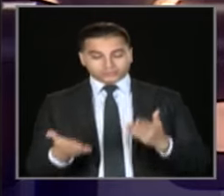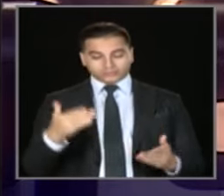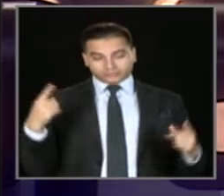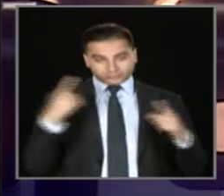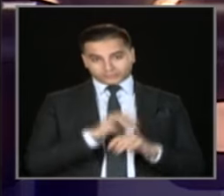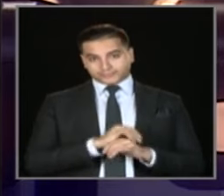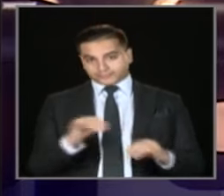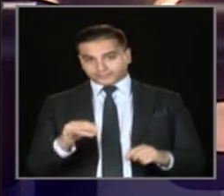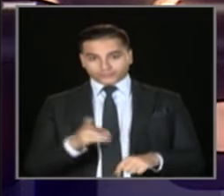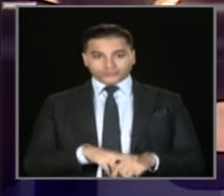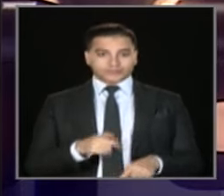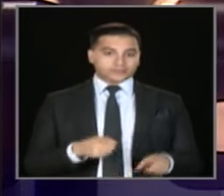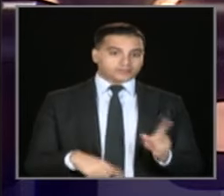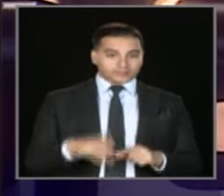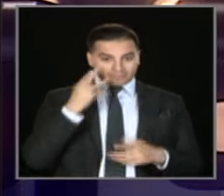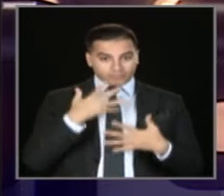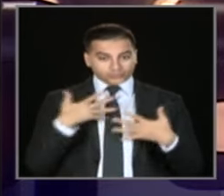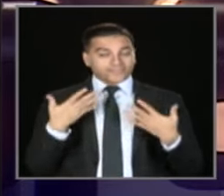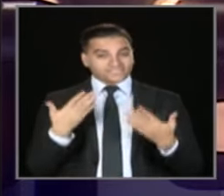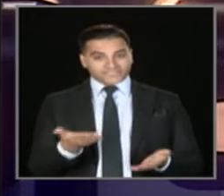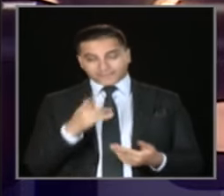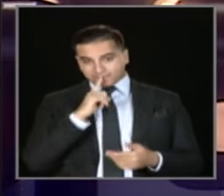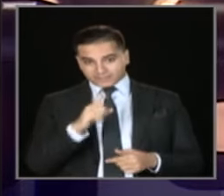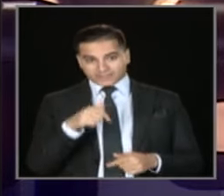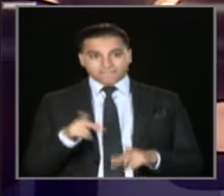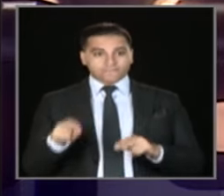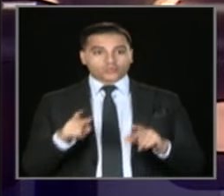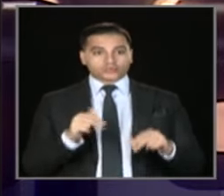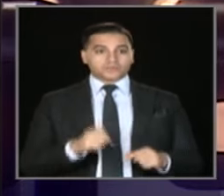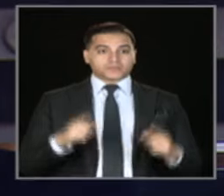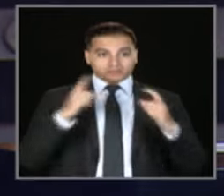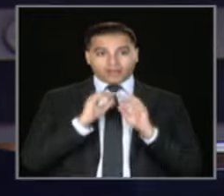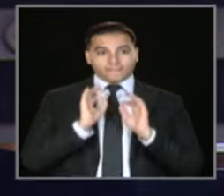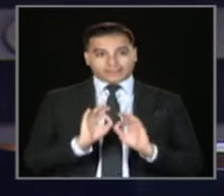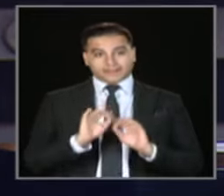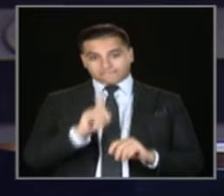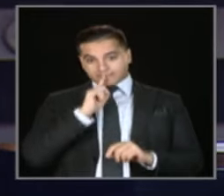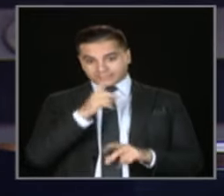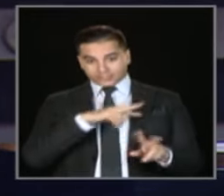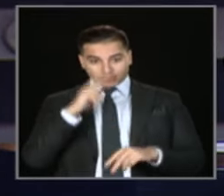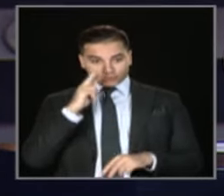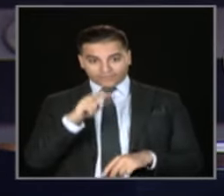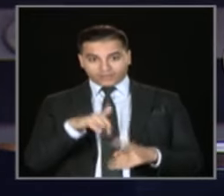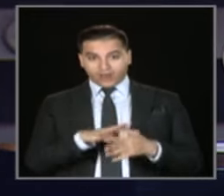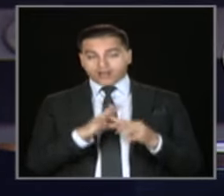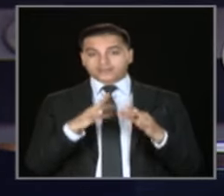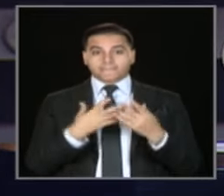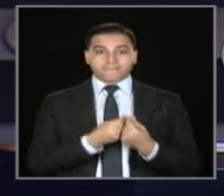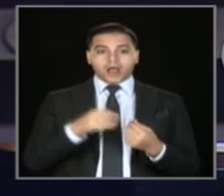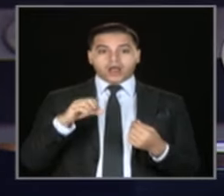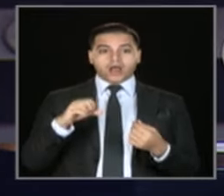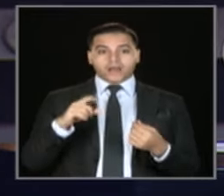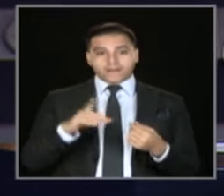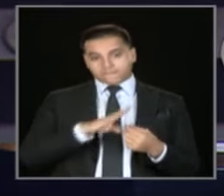على اخر سؤال، ودي بتبقى حاجه ممتعه جدا، فبالتالي الموسم صعب يعني. لا انت شفت اللي حصل مثلا ما بين وادي